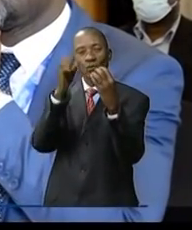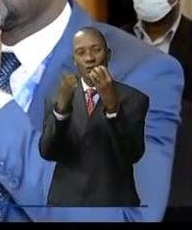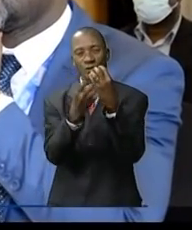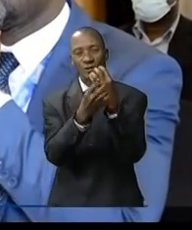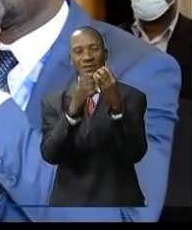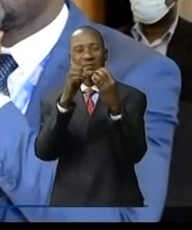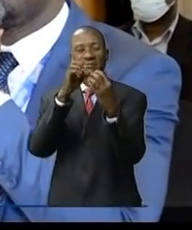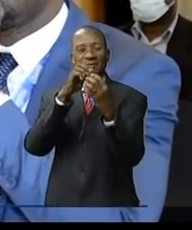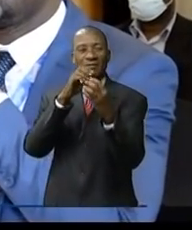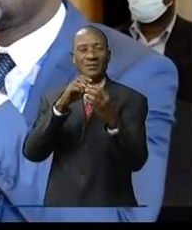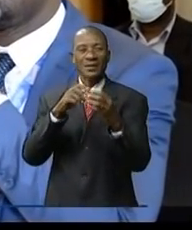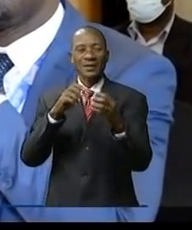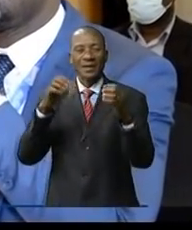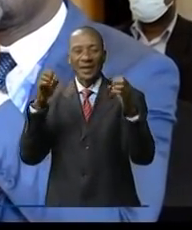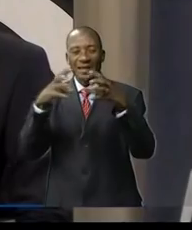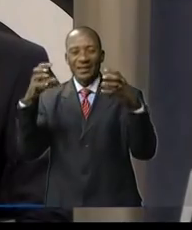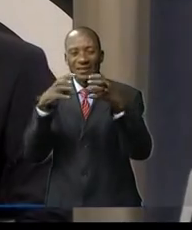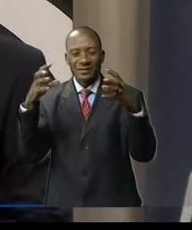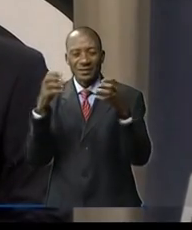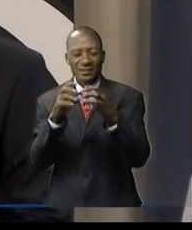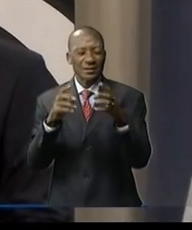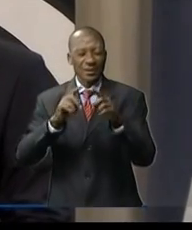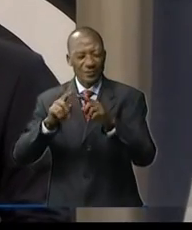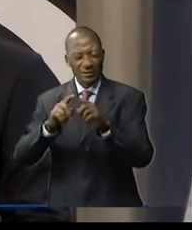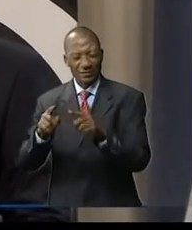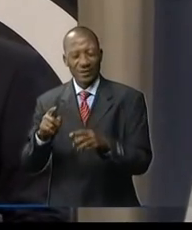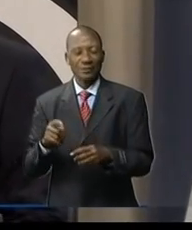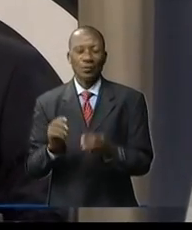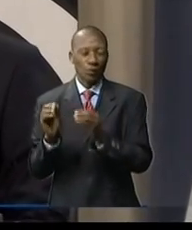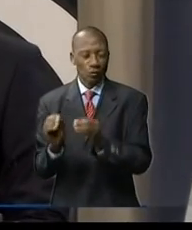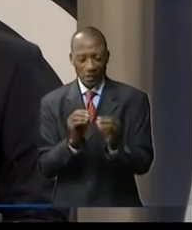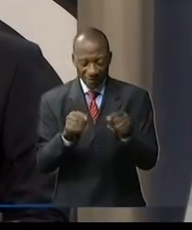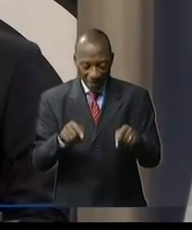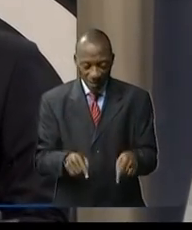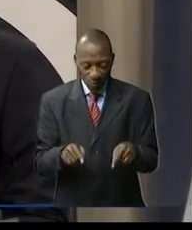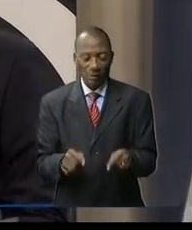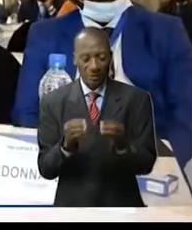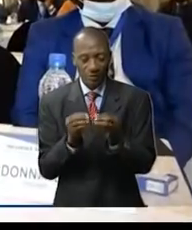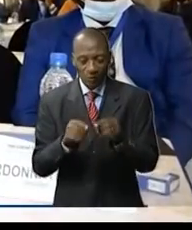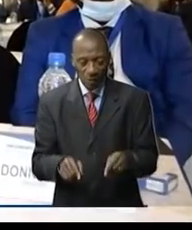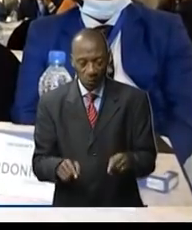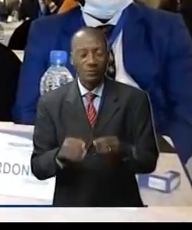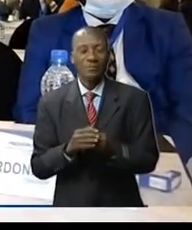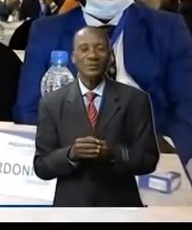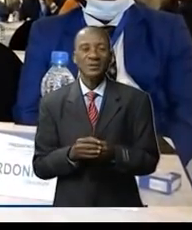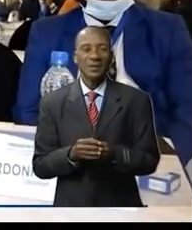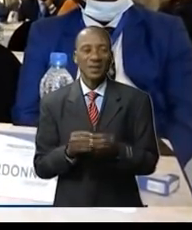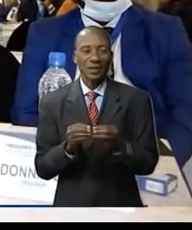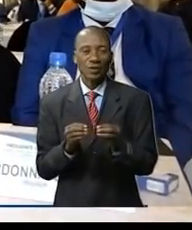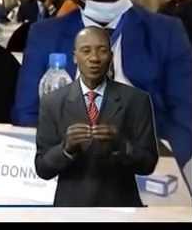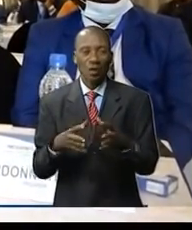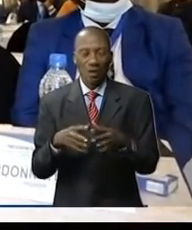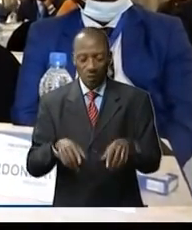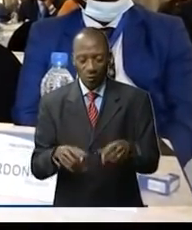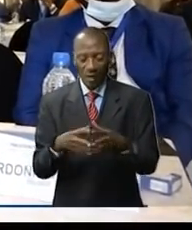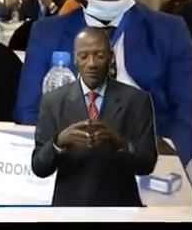climatique, organisé par l'Agence congolaise pour la transition écologique et du développement durable. Cet atelier qui réunit les experts